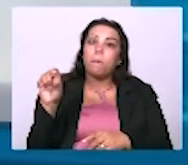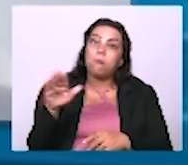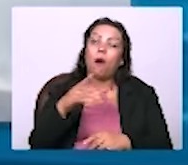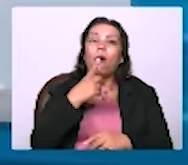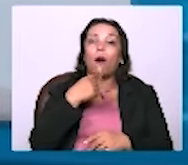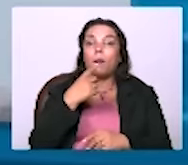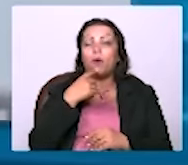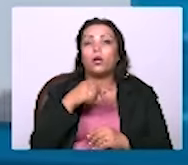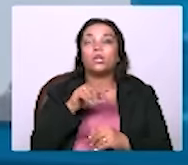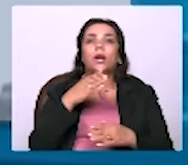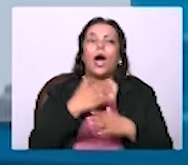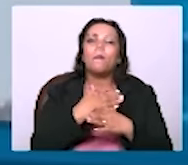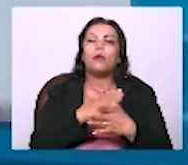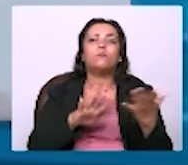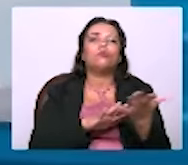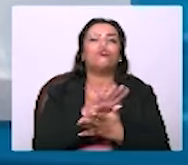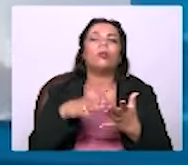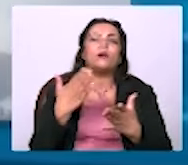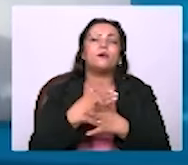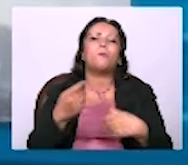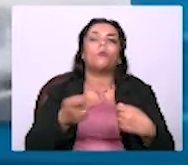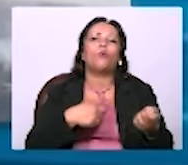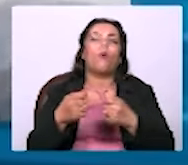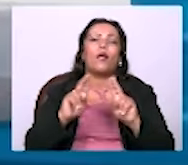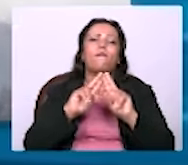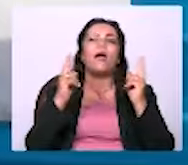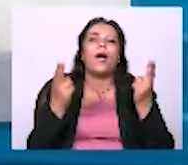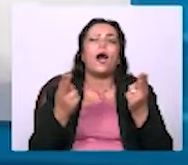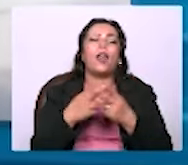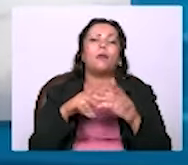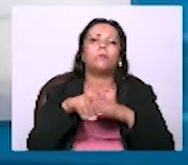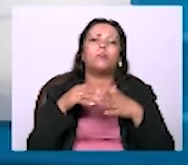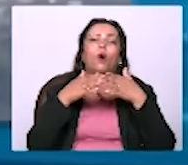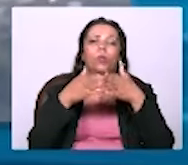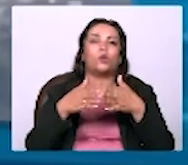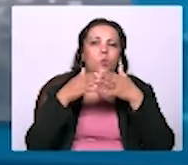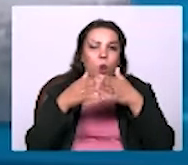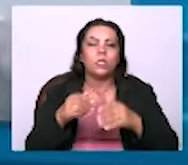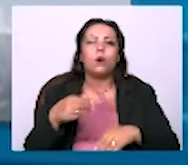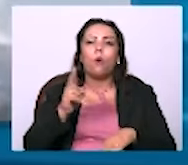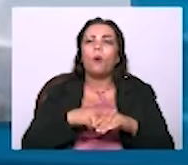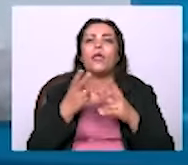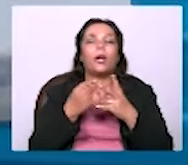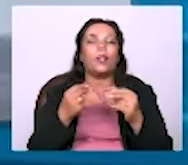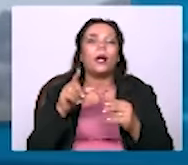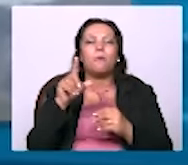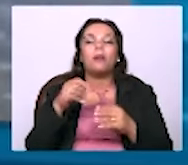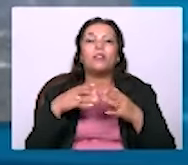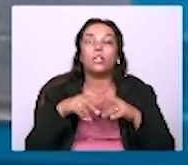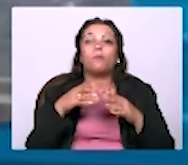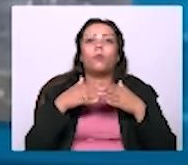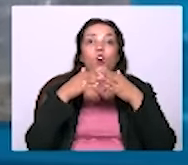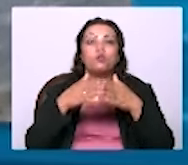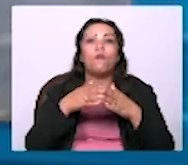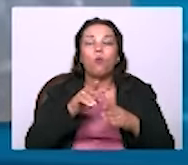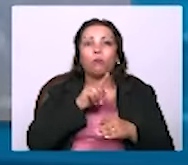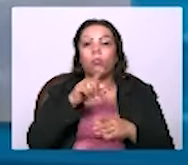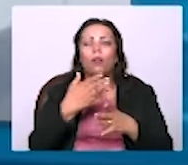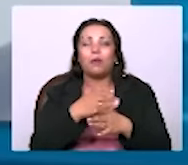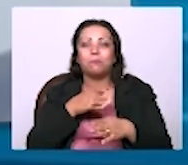الاحمر سببت مشكله للتجاره العالميه وقناه السويس وكثير من السفن دلوقتي